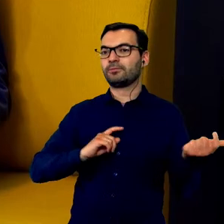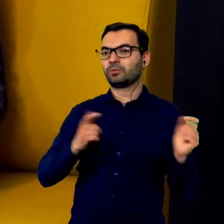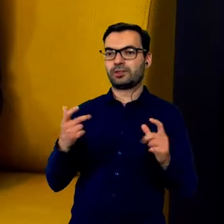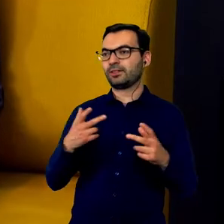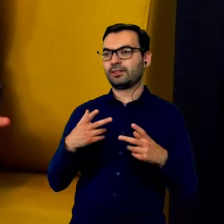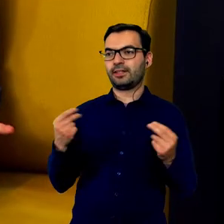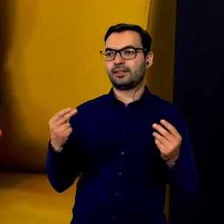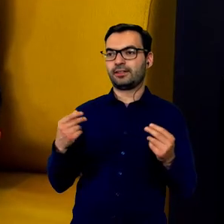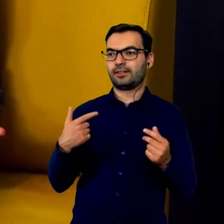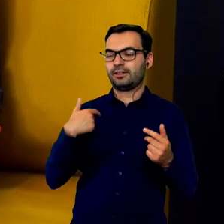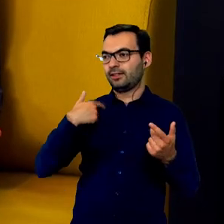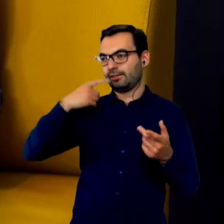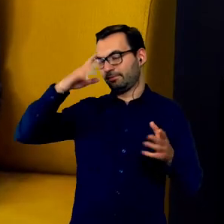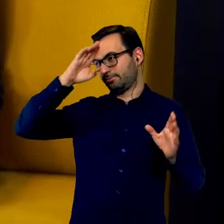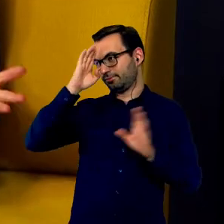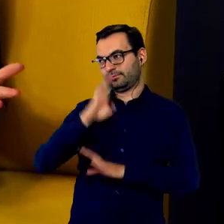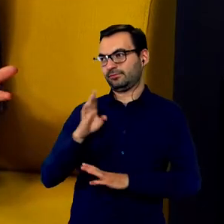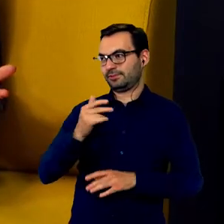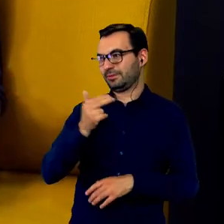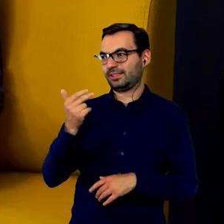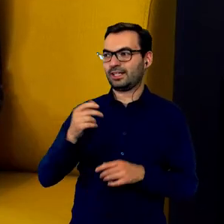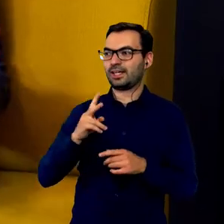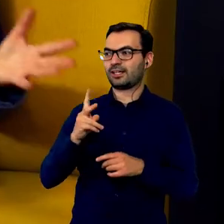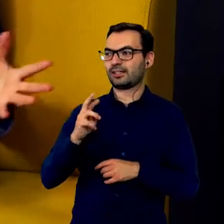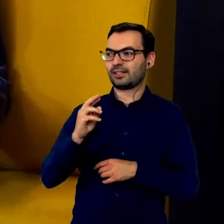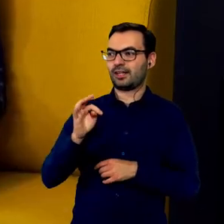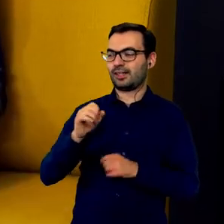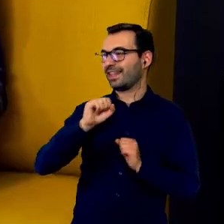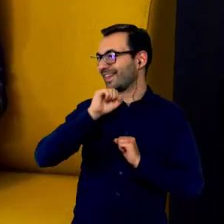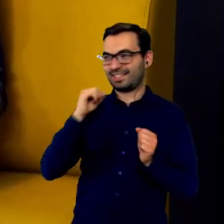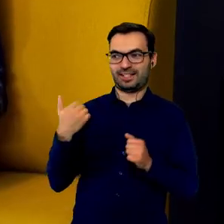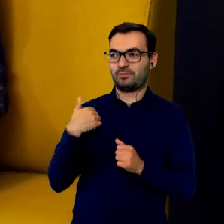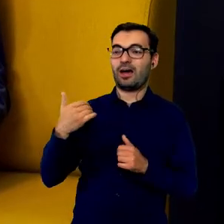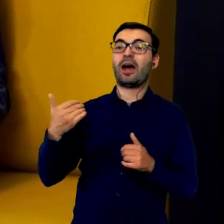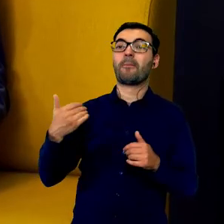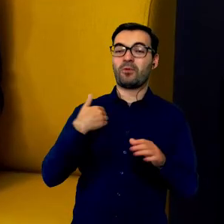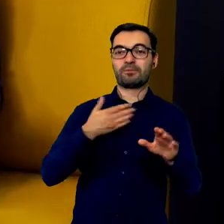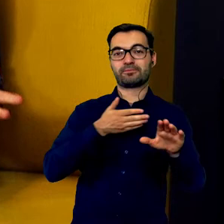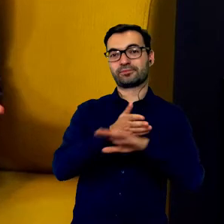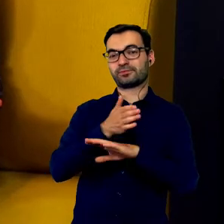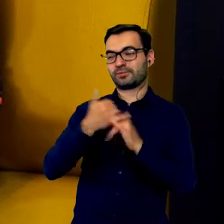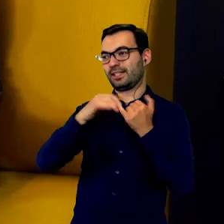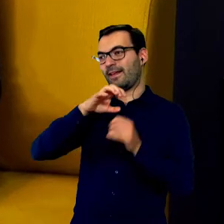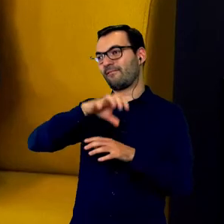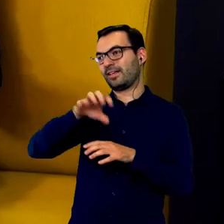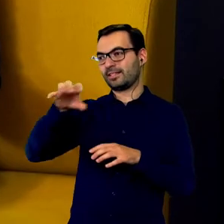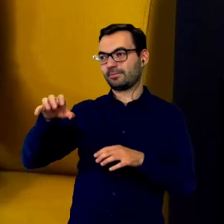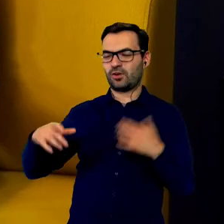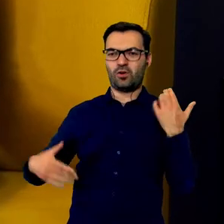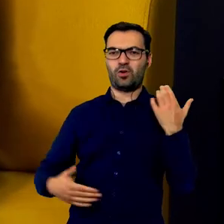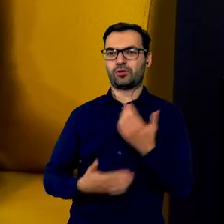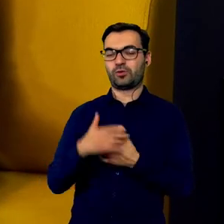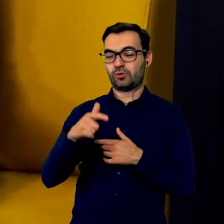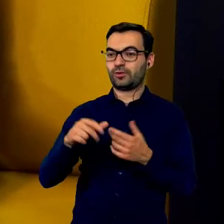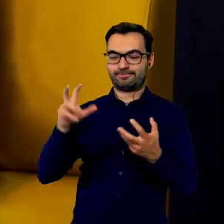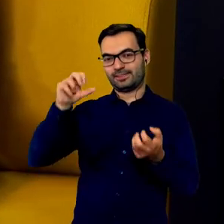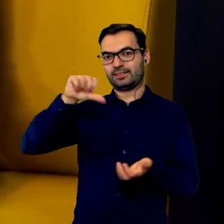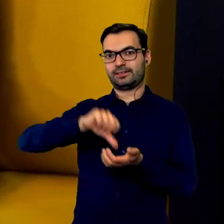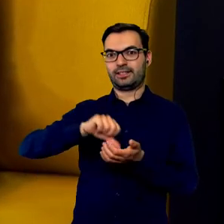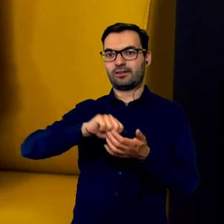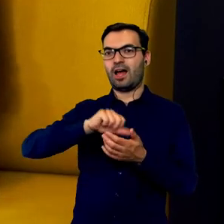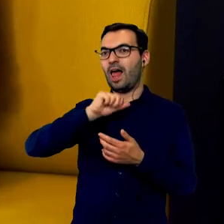przypadkowo. Ja nie miałam pojęcia o Krecie, nigdy tam nie byłam, byłam na innych wyspach. A nagle się okazuje, że to jest kolebka